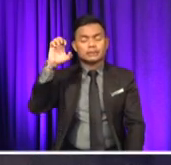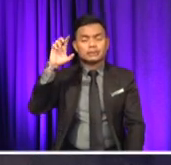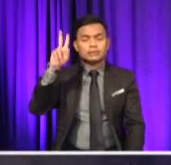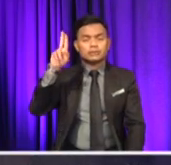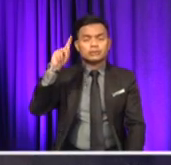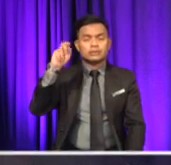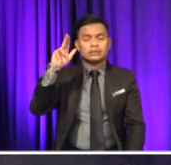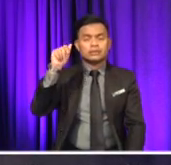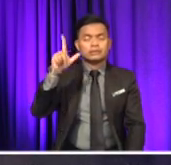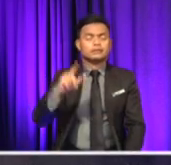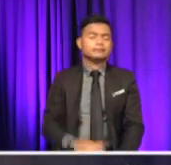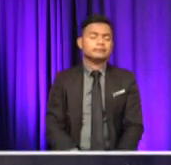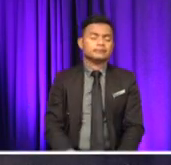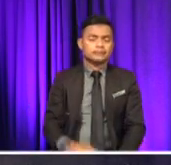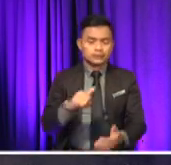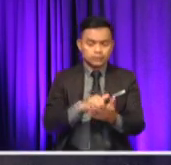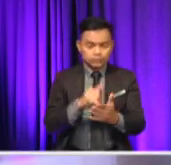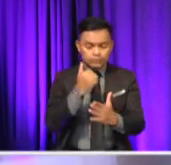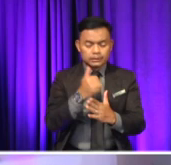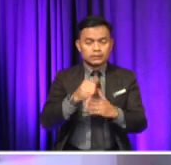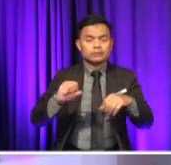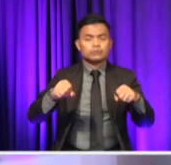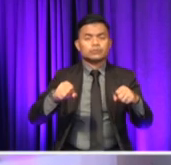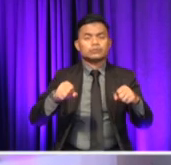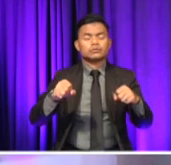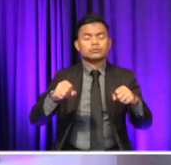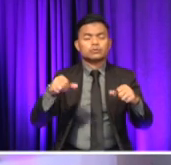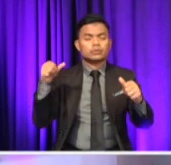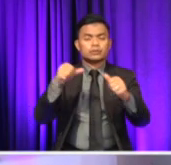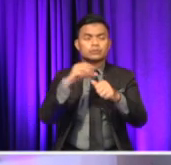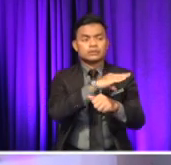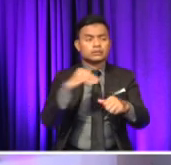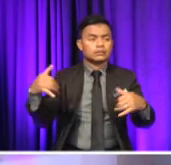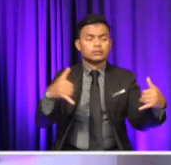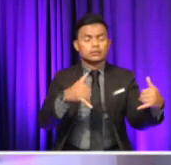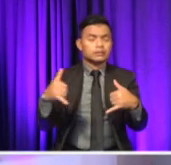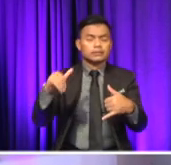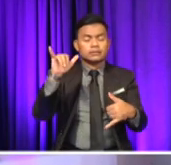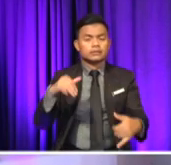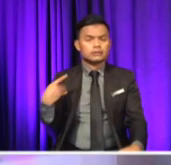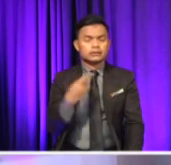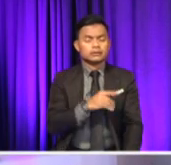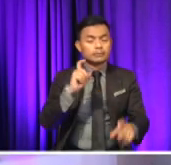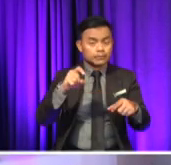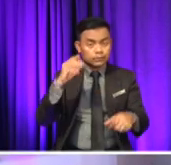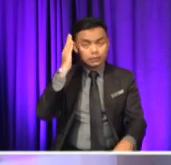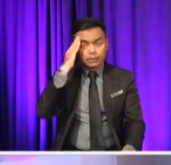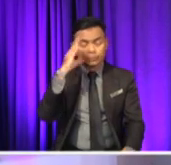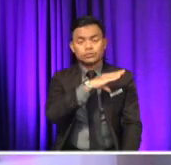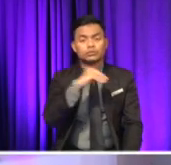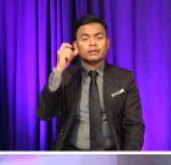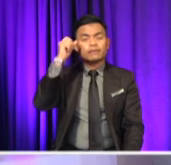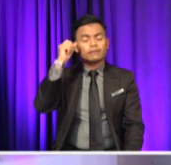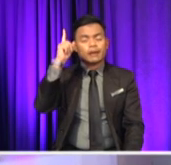antara motto arus dan juga moto ulang alik yang perlu kita tahu dan kita pahami dengan sebaiknya